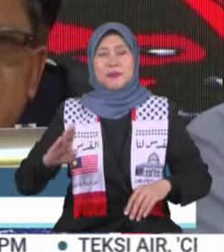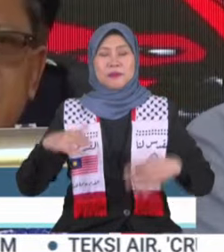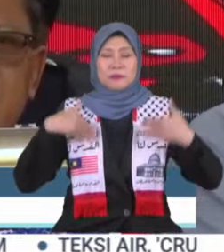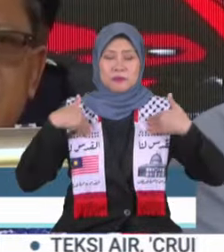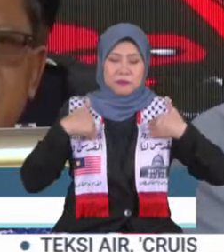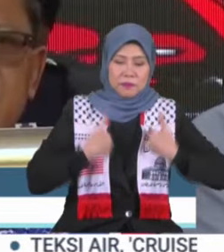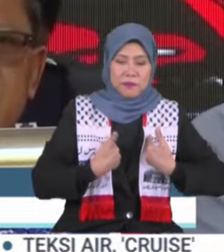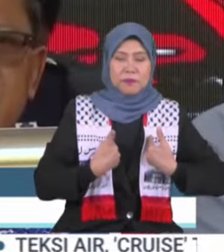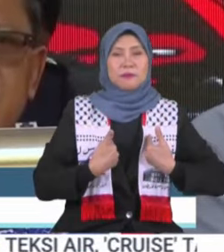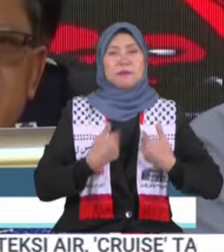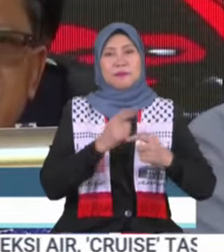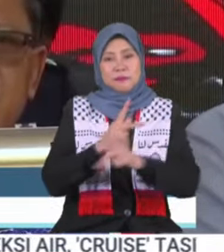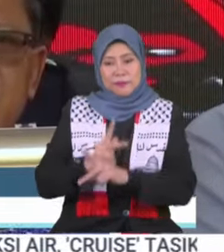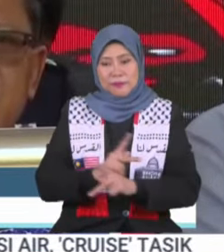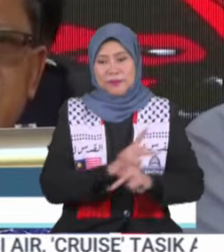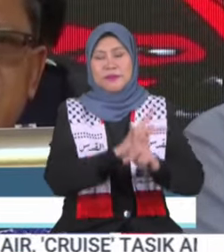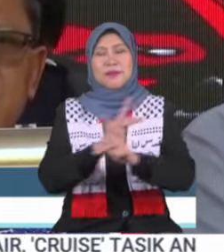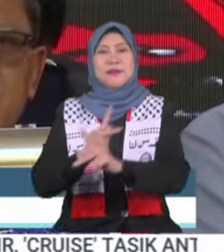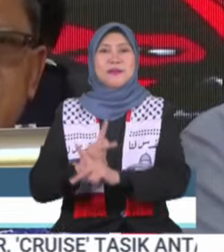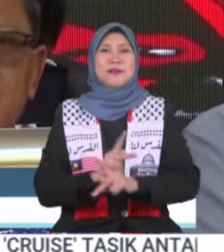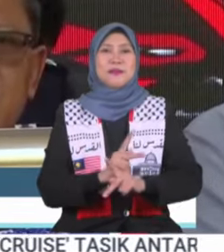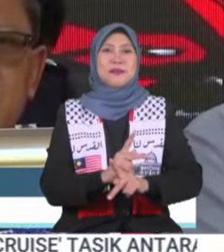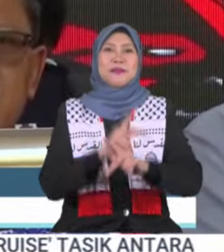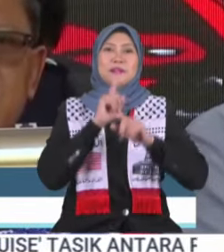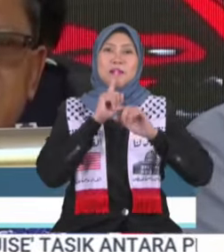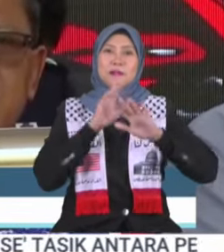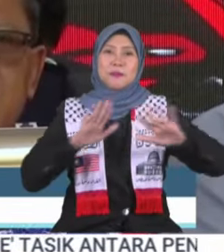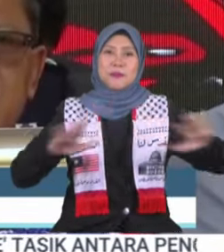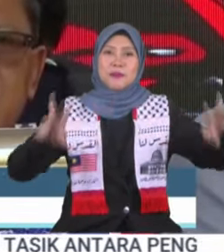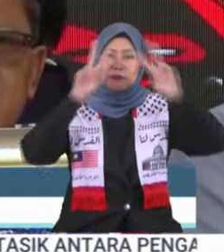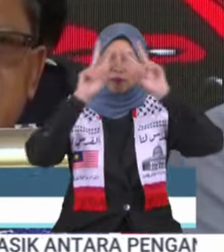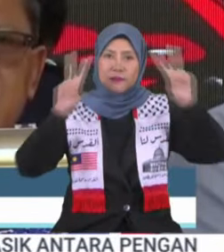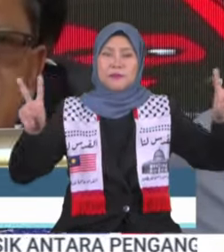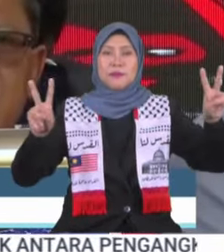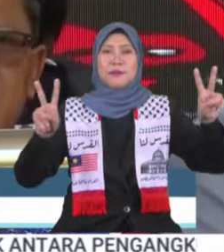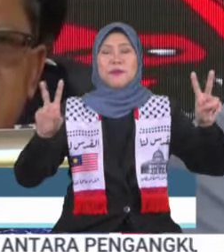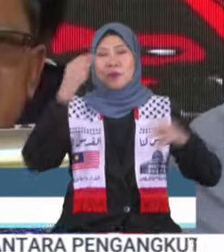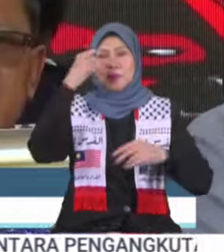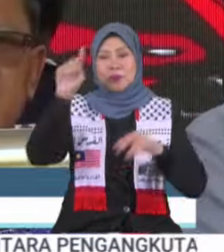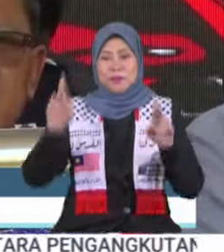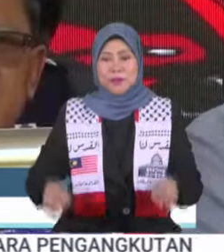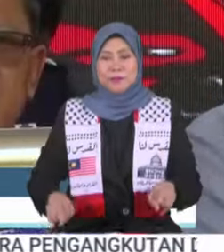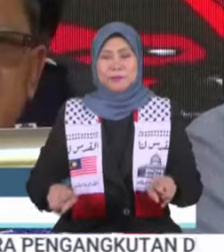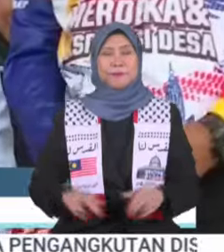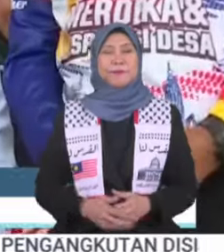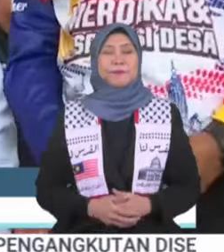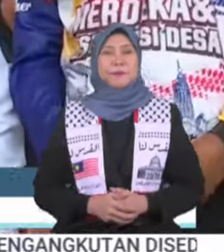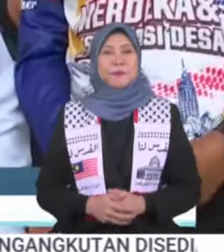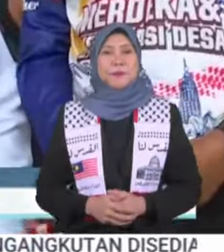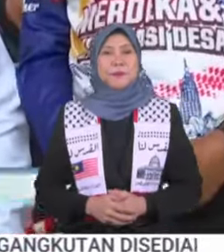demi menjamin keamanan dan kemakmuran untuk rakyat sekalian.